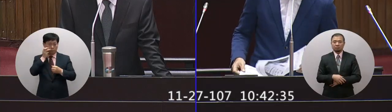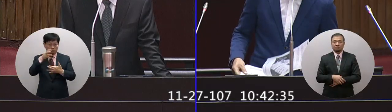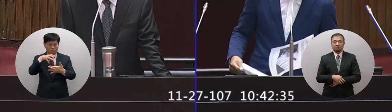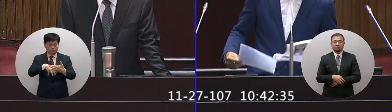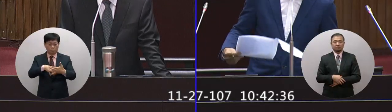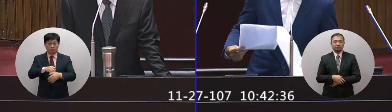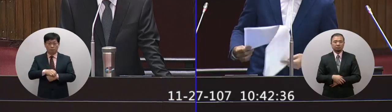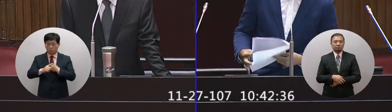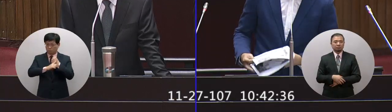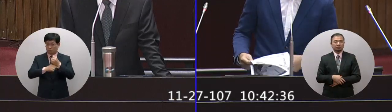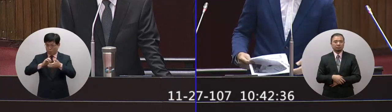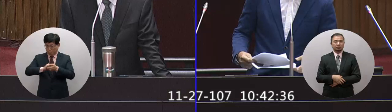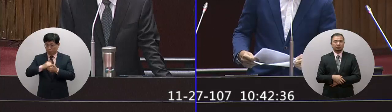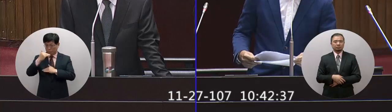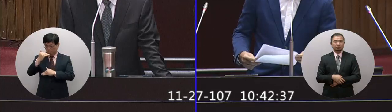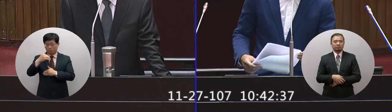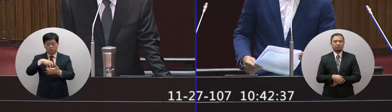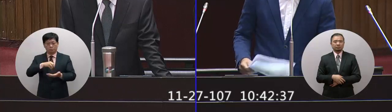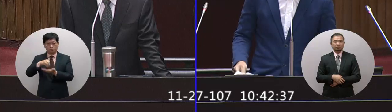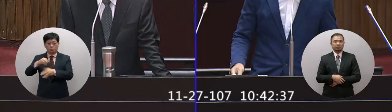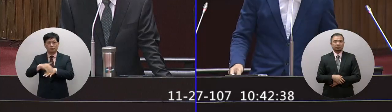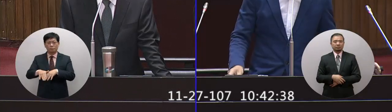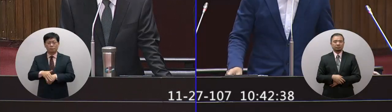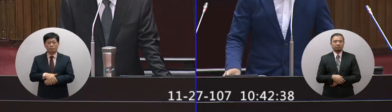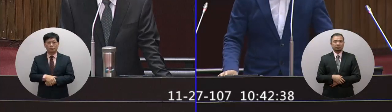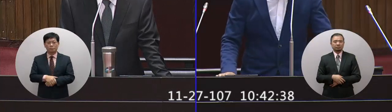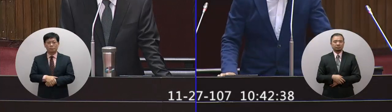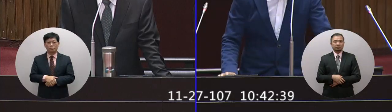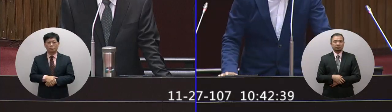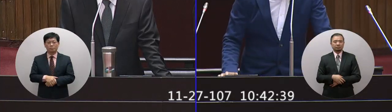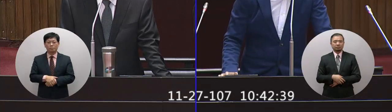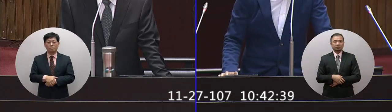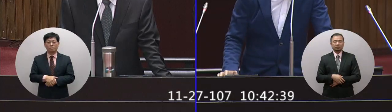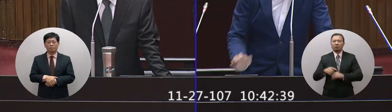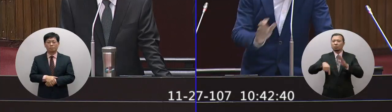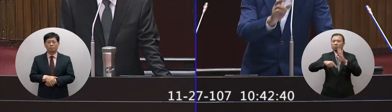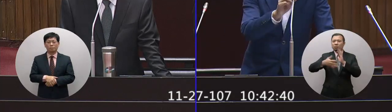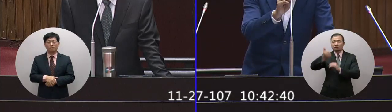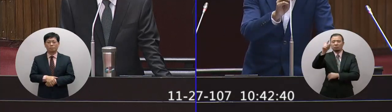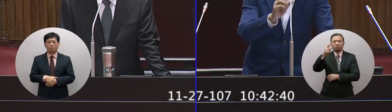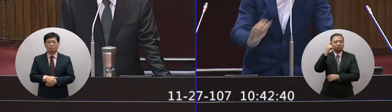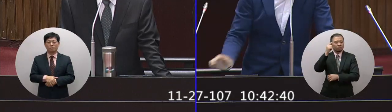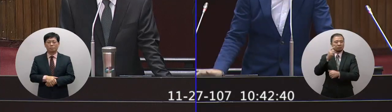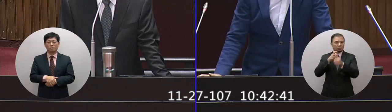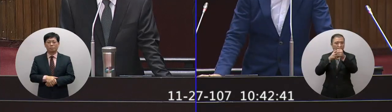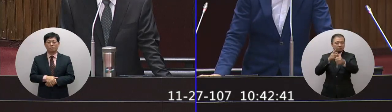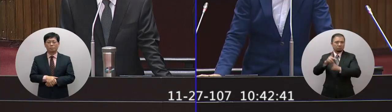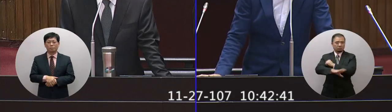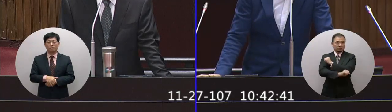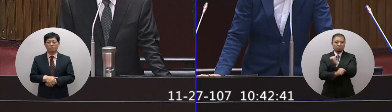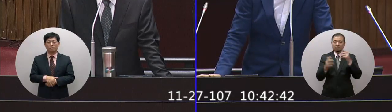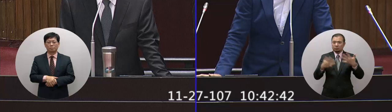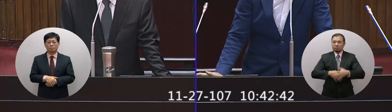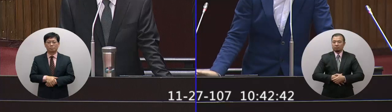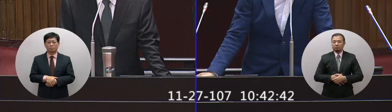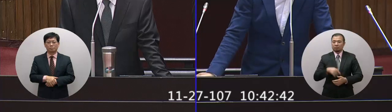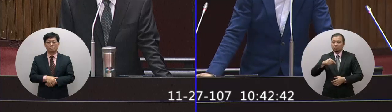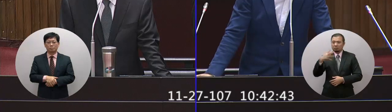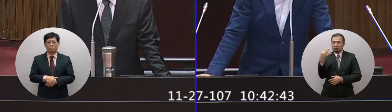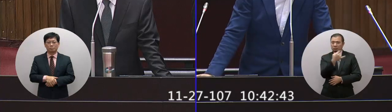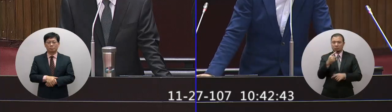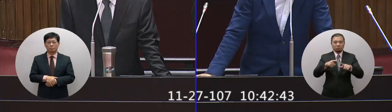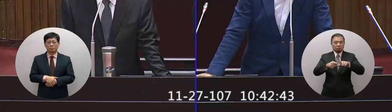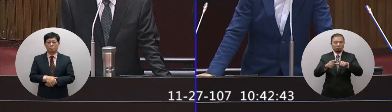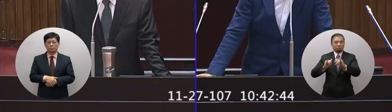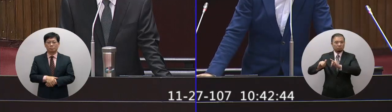内，就是法定的期限内把它送出来。 院长，其实我在问一个更根本的问题，就是说这几个公投案其实跟